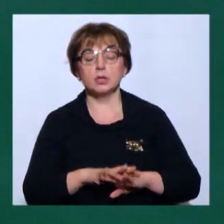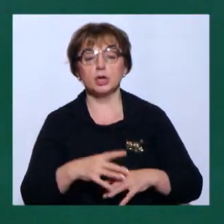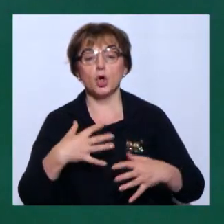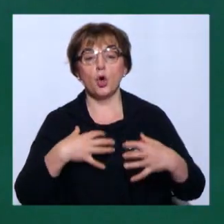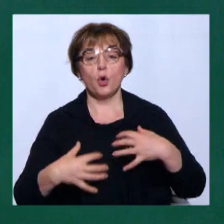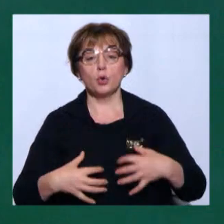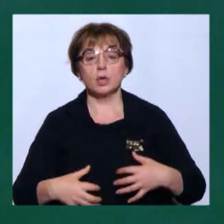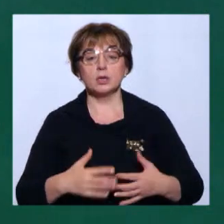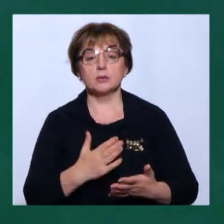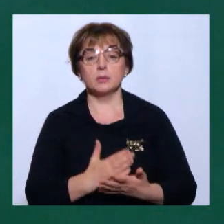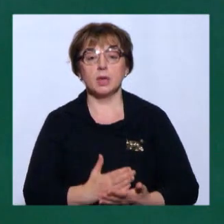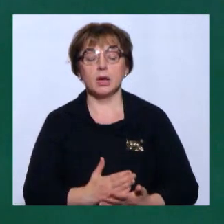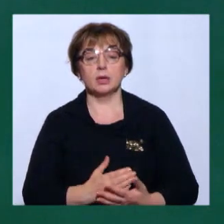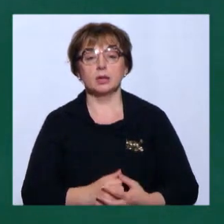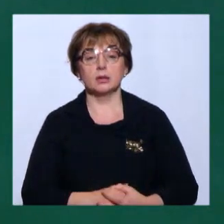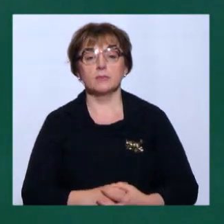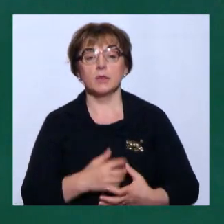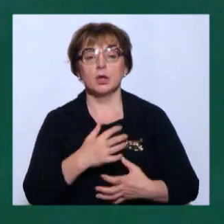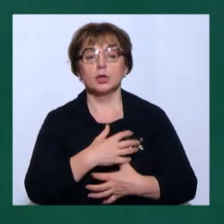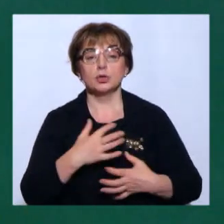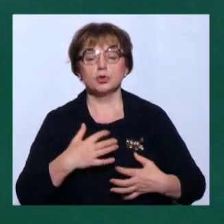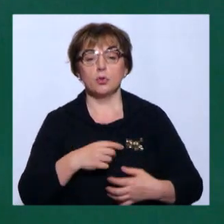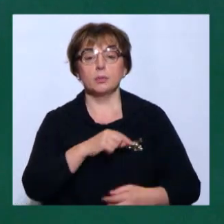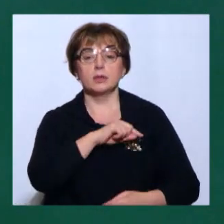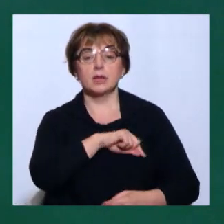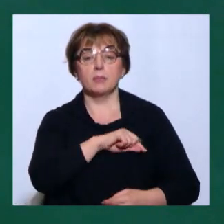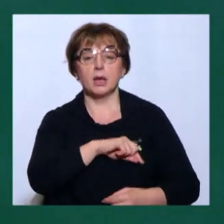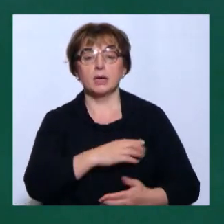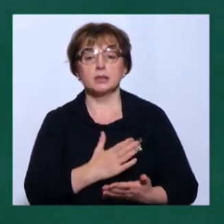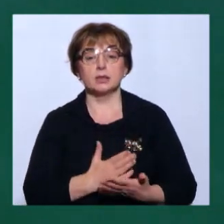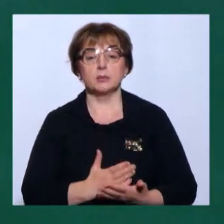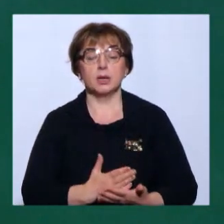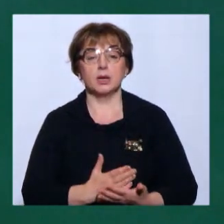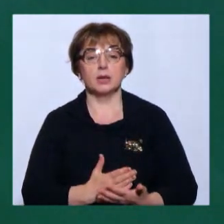ორგანიზმები არიან. ცხოველებისათვის დამახასიათებელი არის